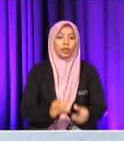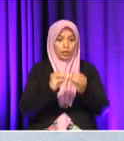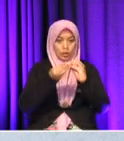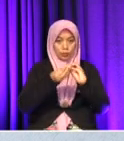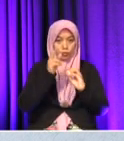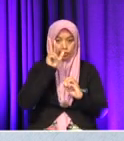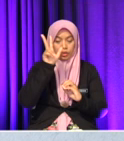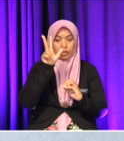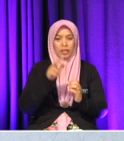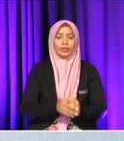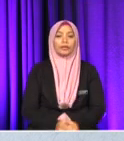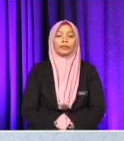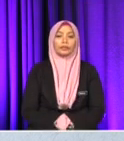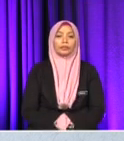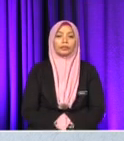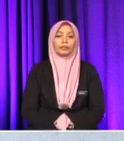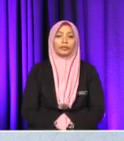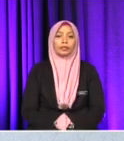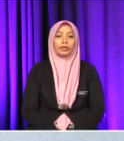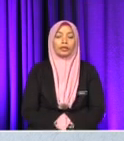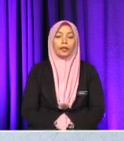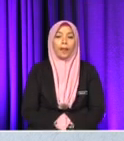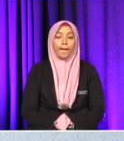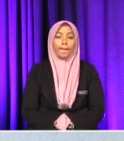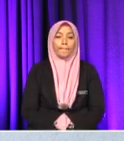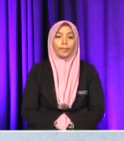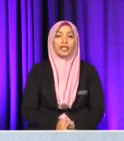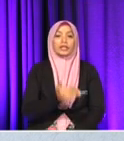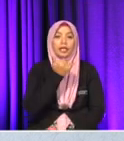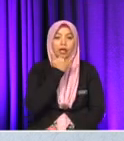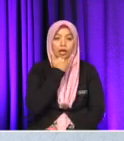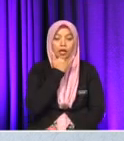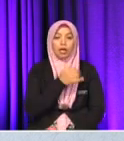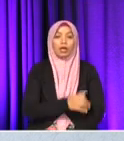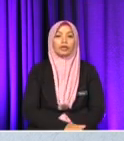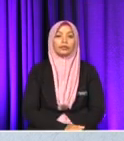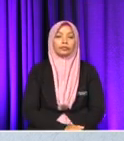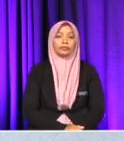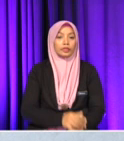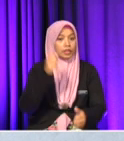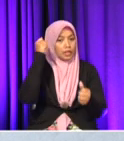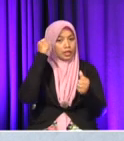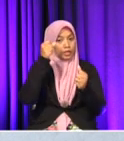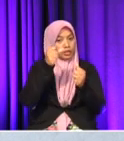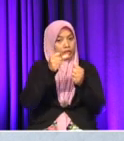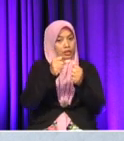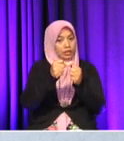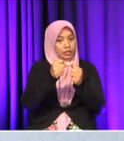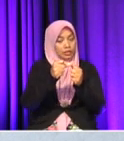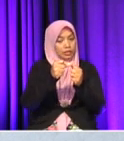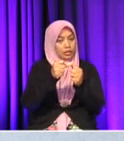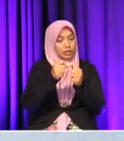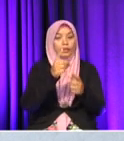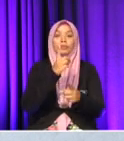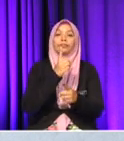Syarikat ini lebih bersifat kepada individu itu sendiri oke salah mengenalkan ingatan jerame perniagaan kepada pelanggan